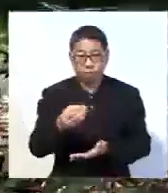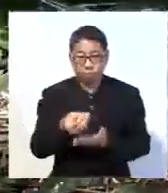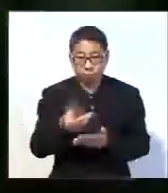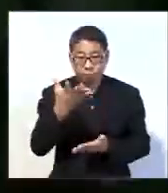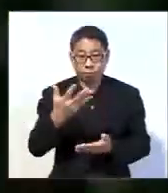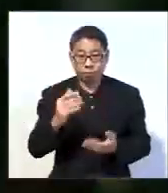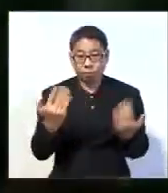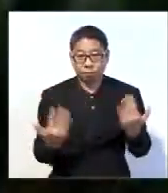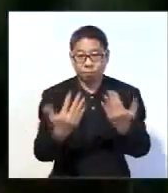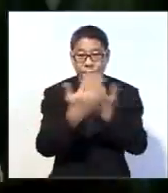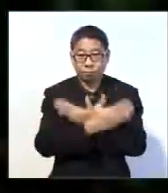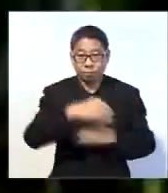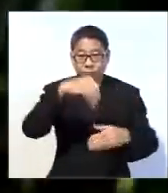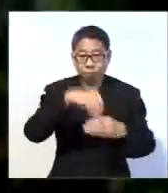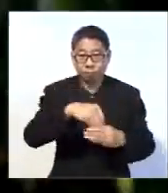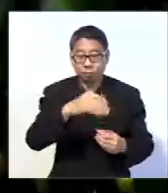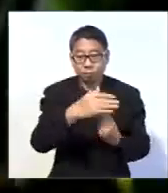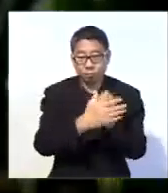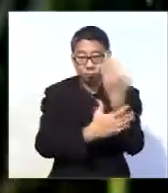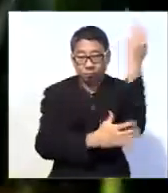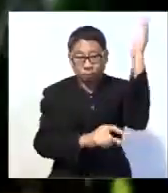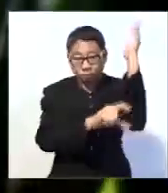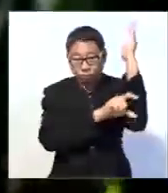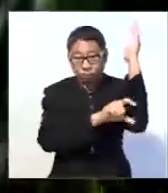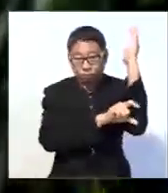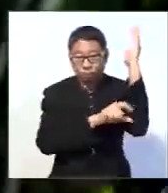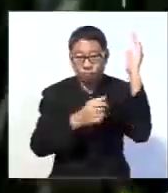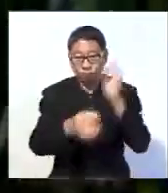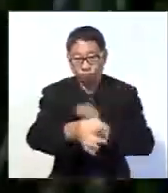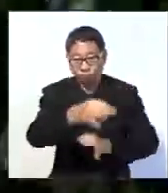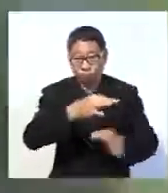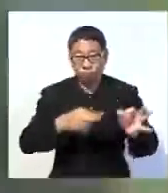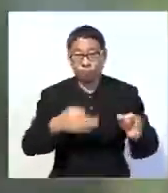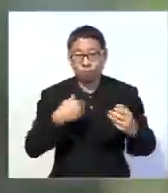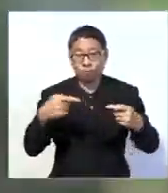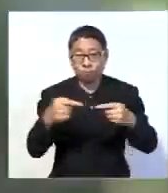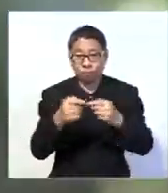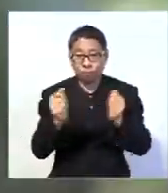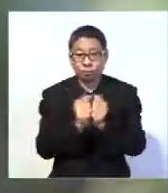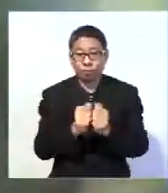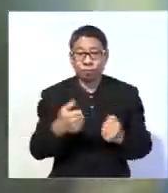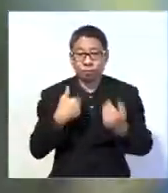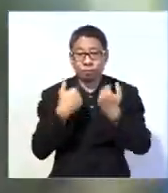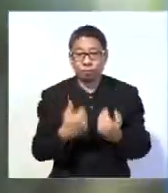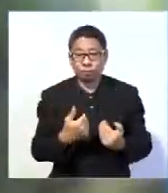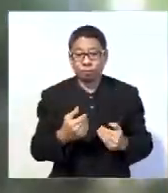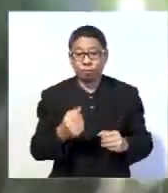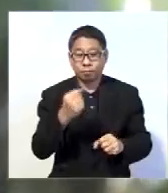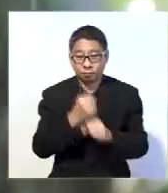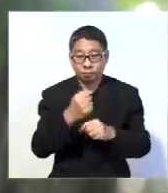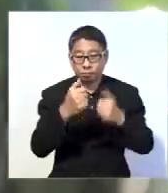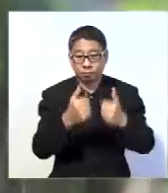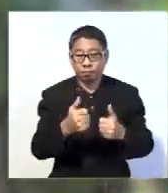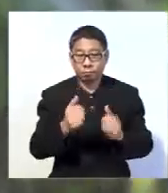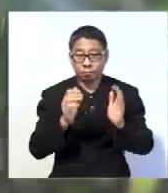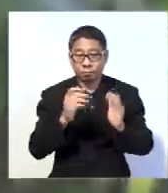ยหันมาปลูกซางไผ่ขอไปปลูกไผ่ซางหม่นแทนเพราะว่าเหมาะสมกับพื้นที่และให้ผลผลิต